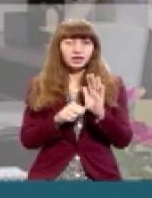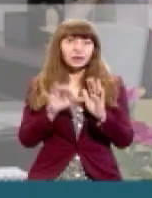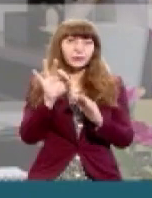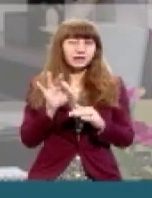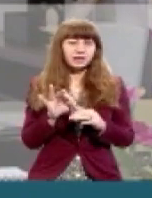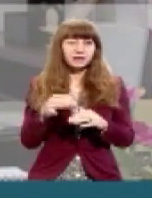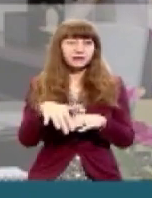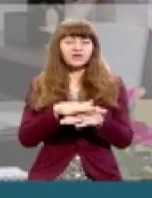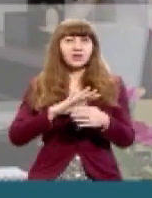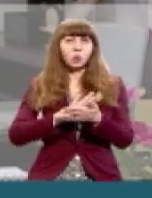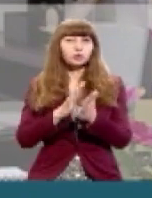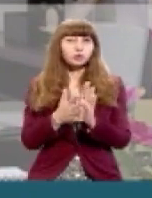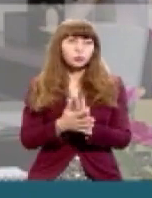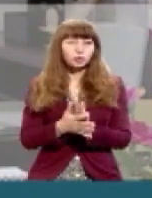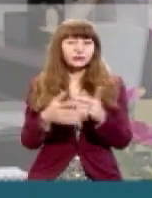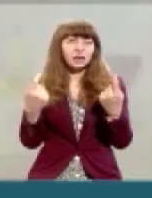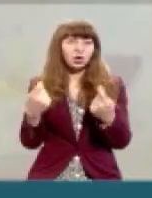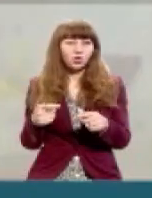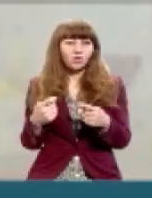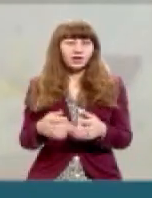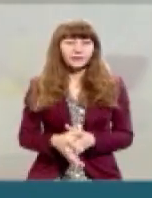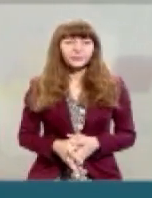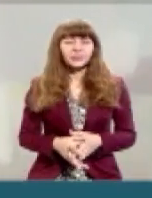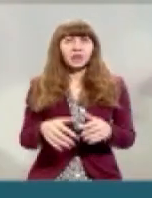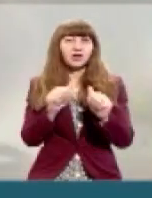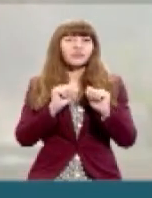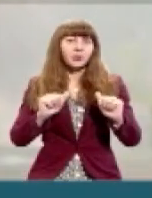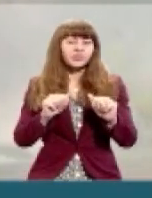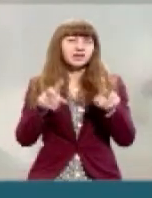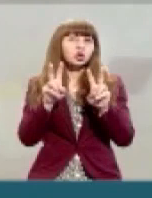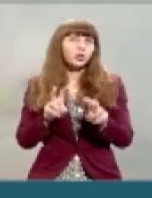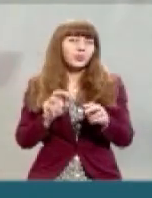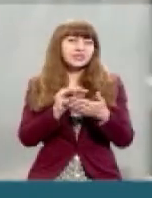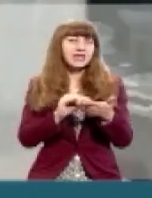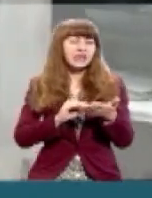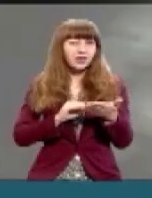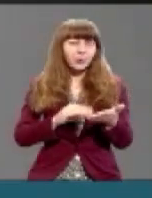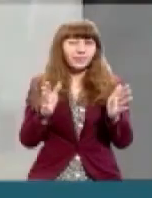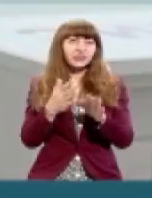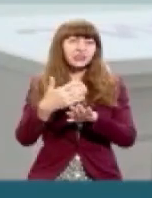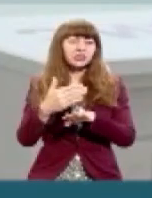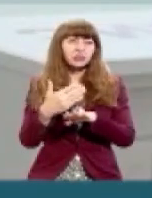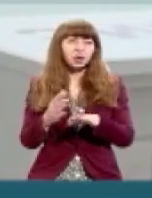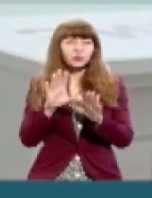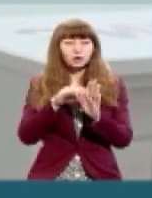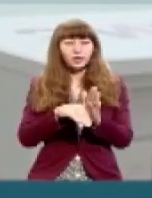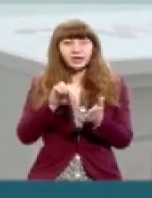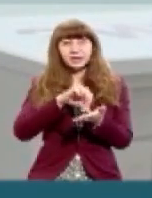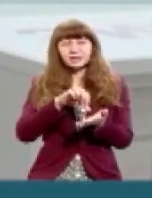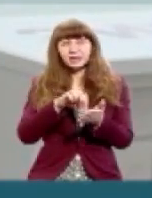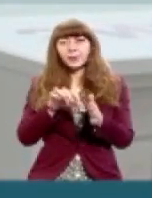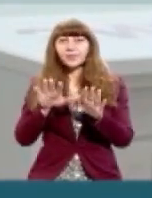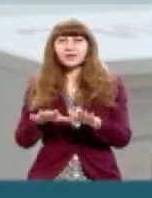60%, сфера услуг, торговля. В состав комиссии, что рассматривает заявки по микрокредитованию, включены